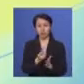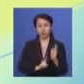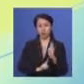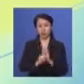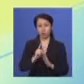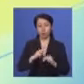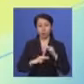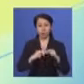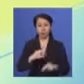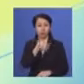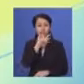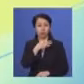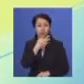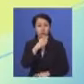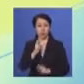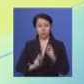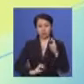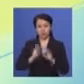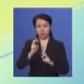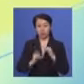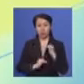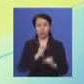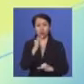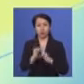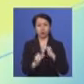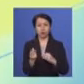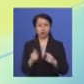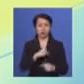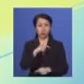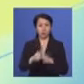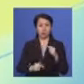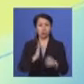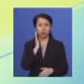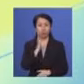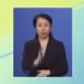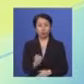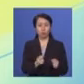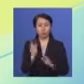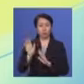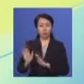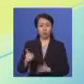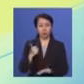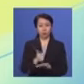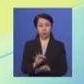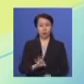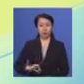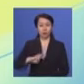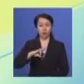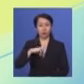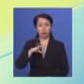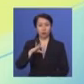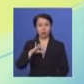строительство фармацевтического завода. Переговоры с предпринимателем прошли под руководством заместителя акима области Ганины